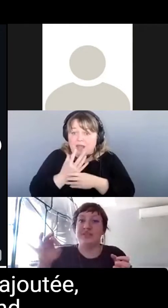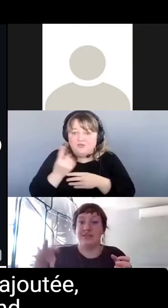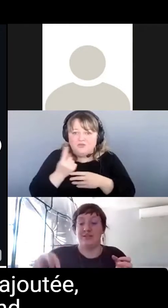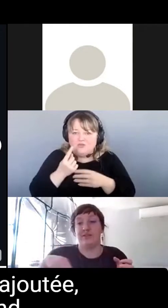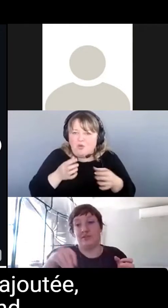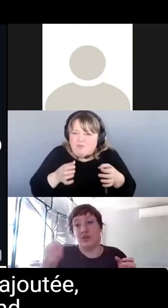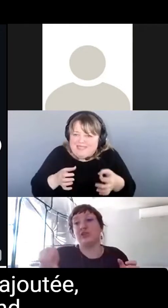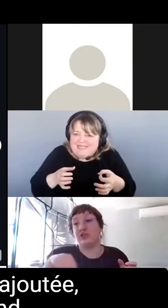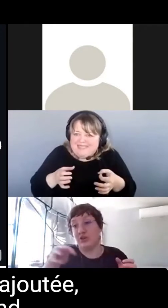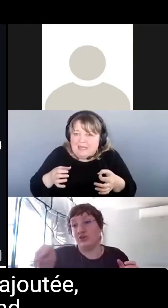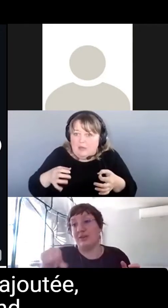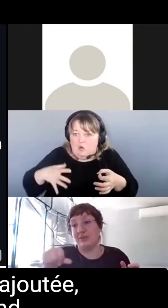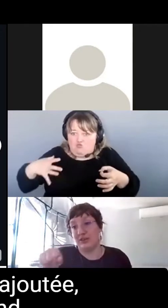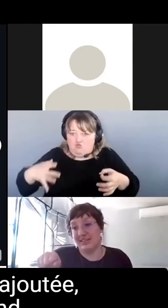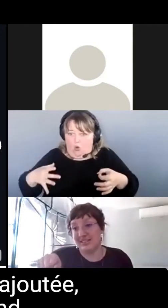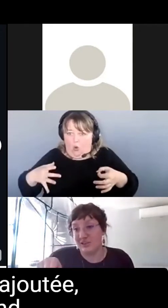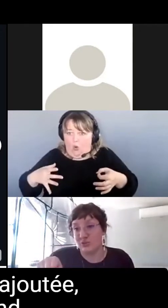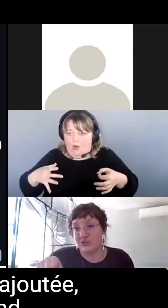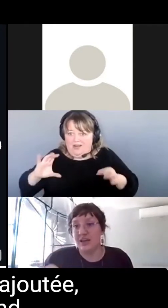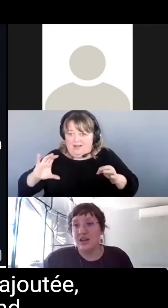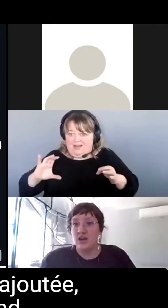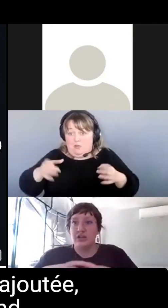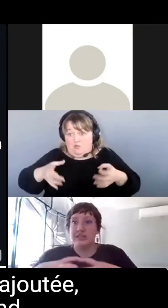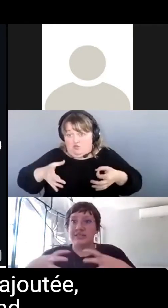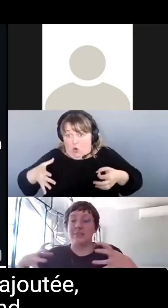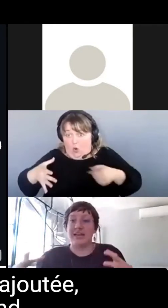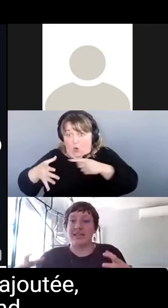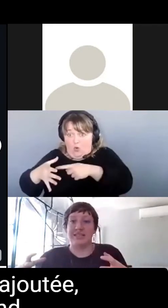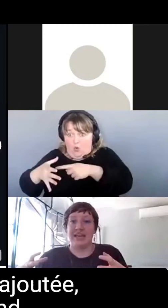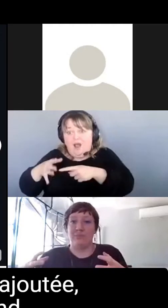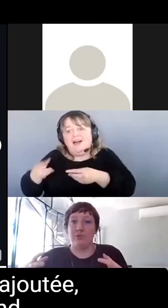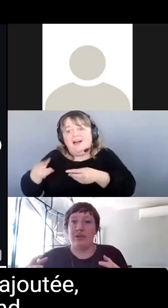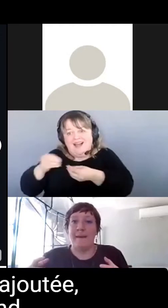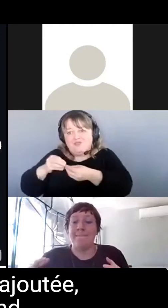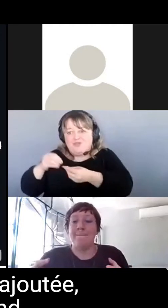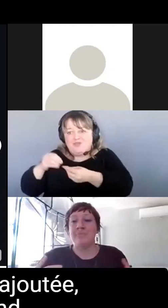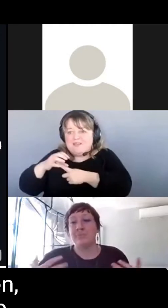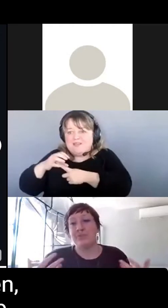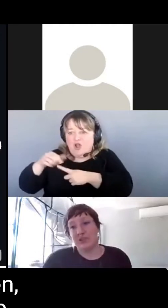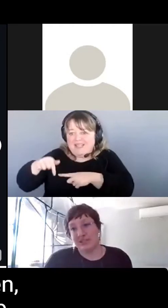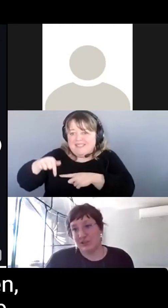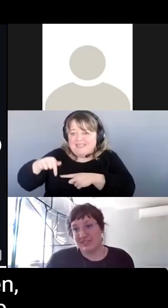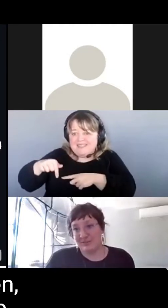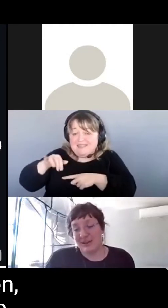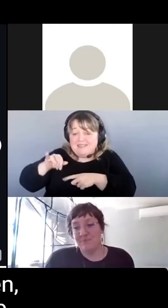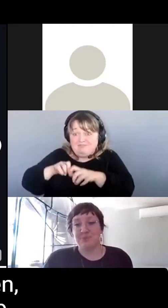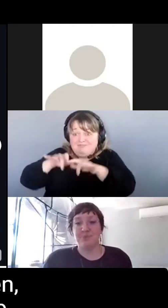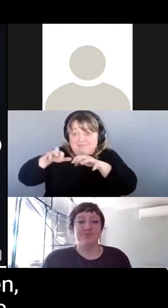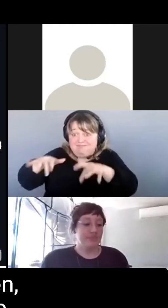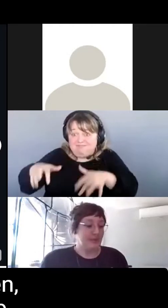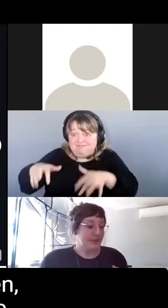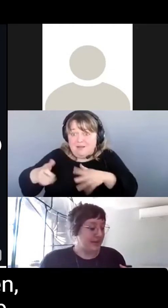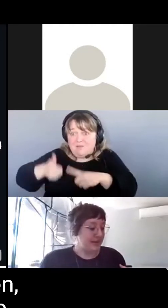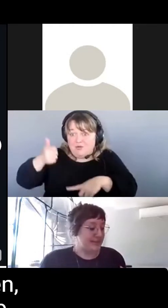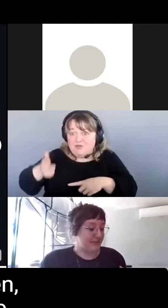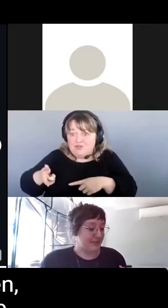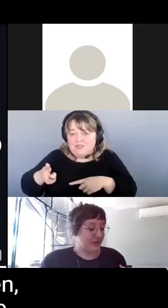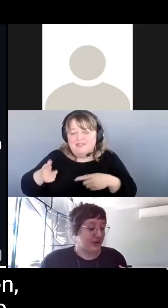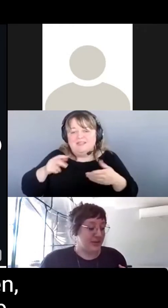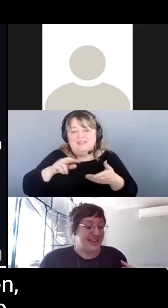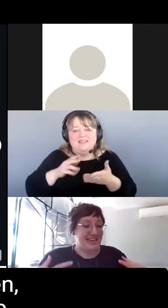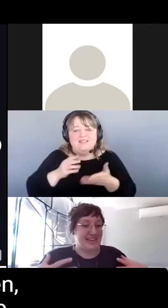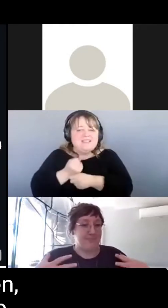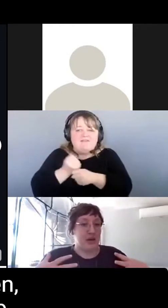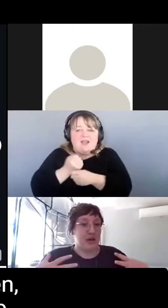Puis, lorsqu'il y a eu de la mycorhize d'ajouter, le système racinaire est plus grand. Puis ça, qu'est-ce que ça fait? Bien, ça fait